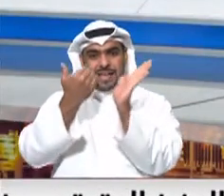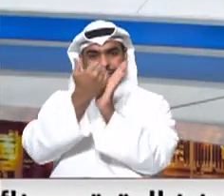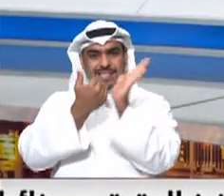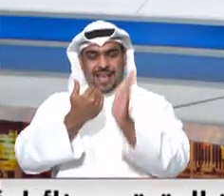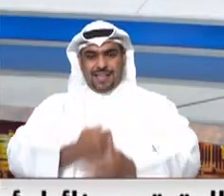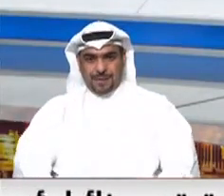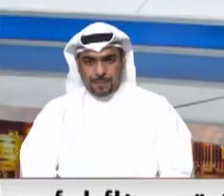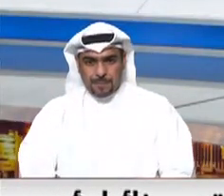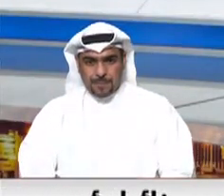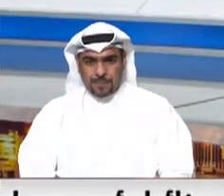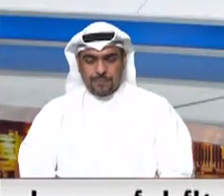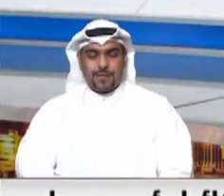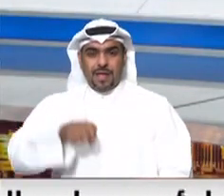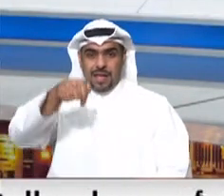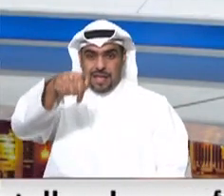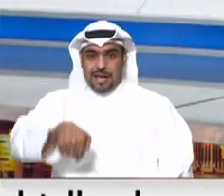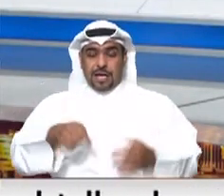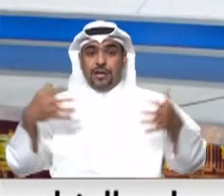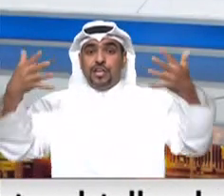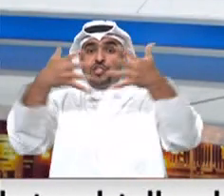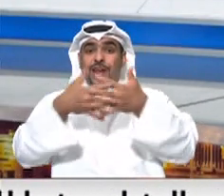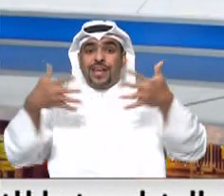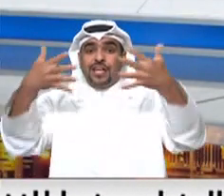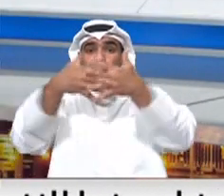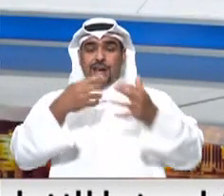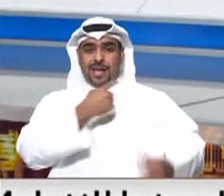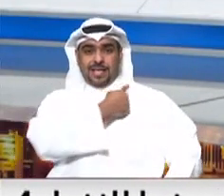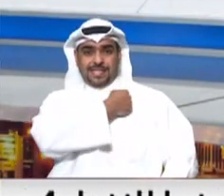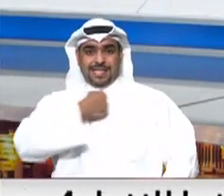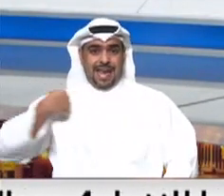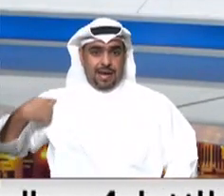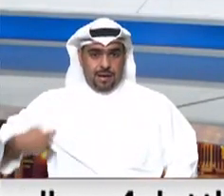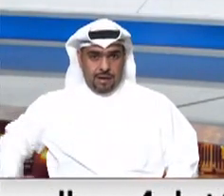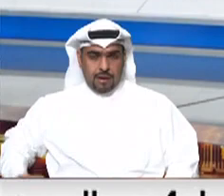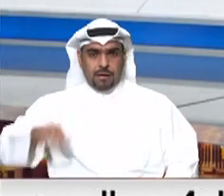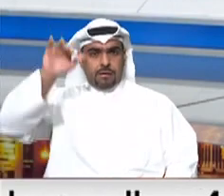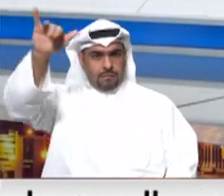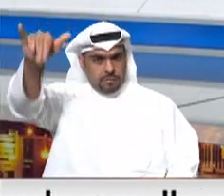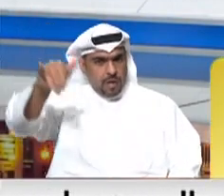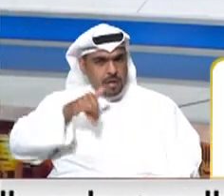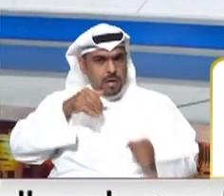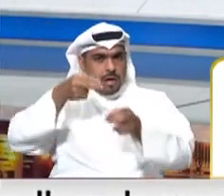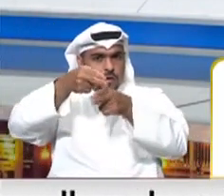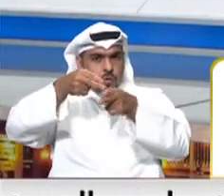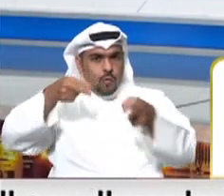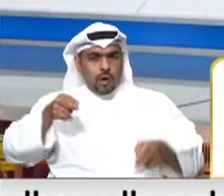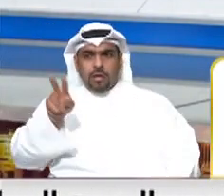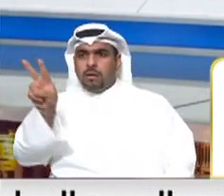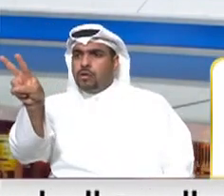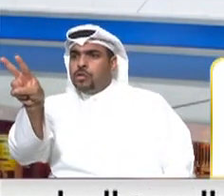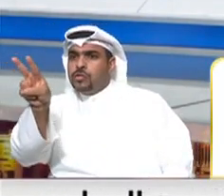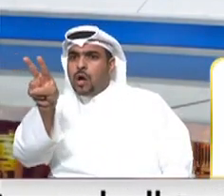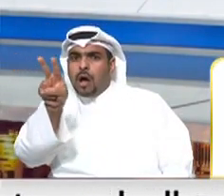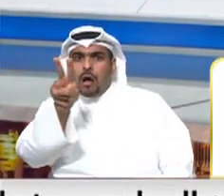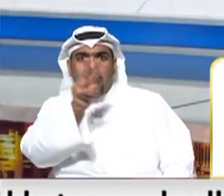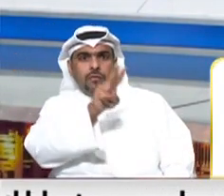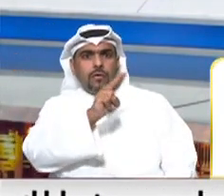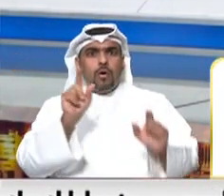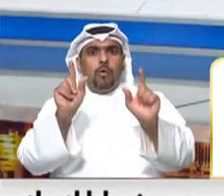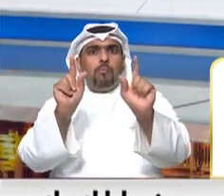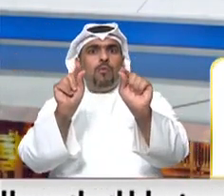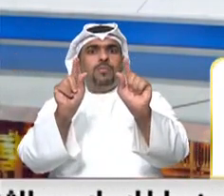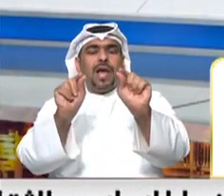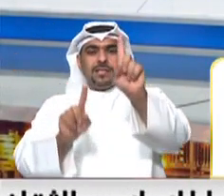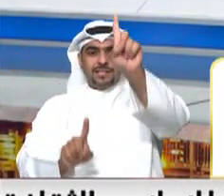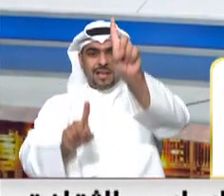وفد الشركات الصينية زار البلاد وقام بجولة مالية استثمارية لدى جهات الاختصاص سعيا منهم